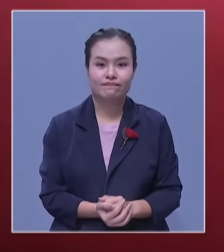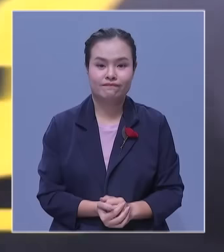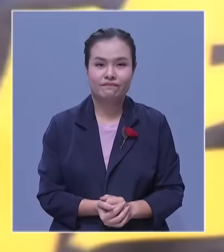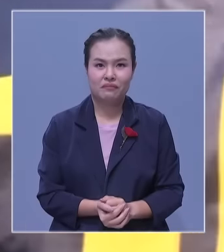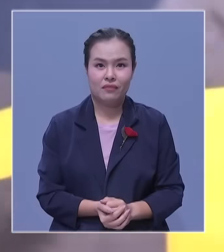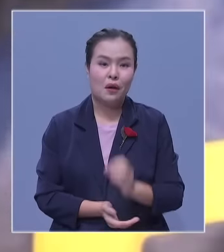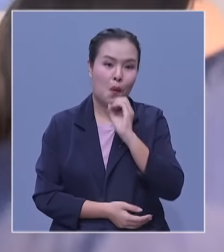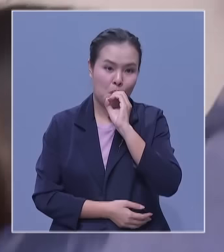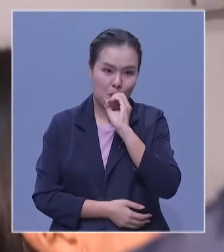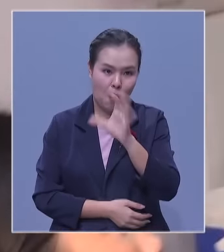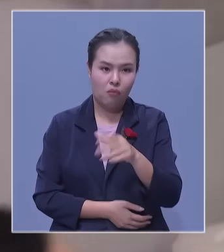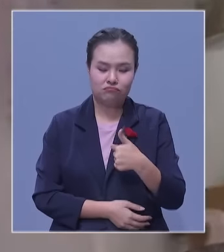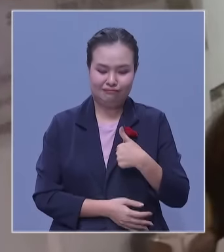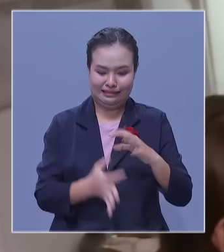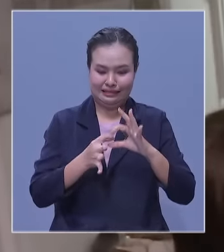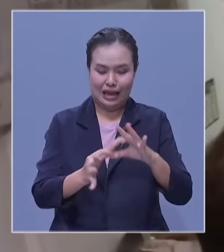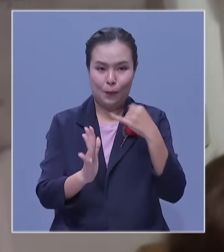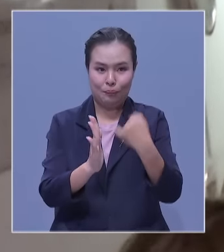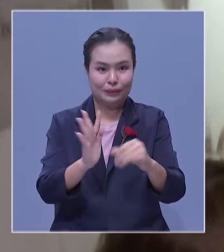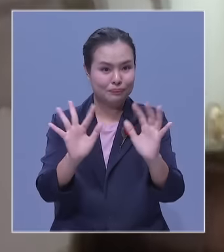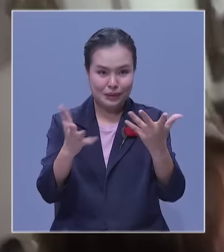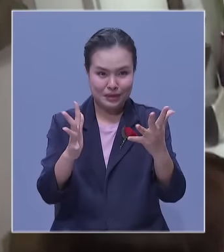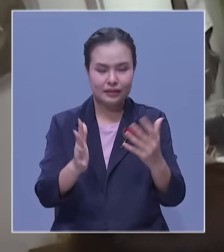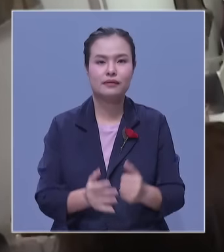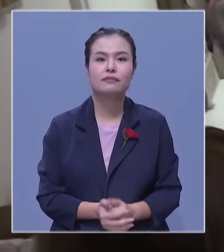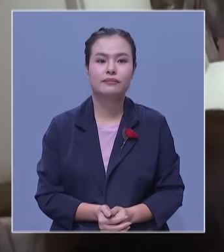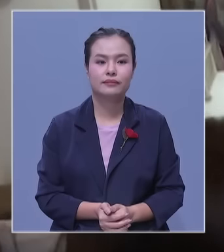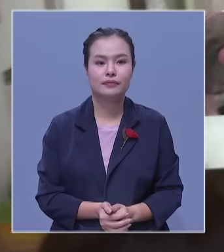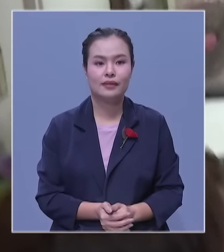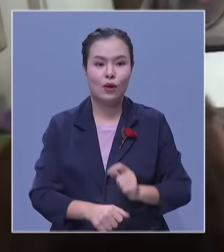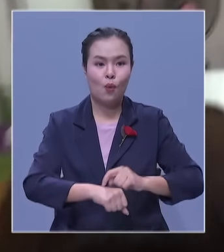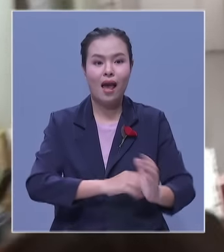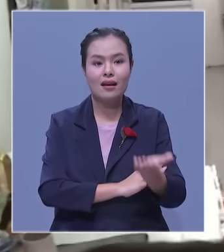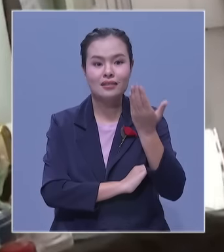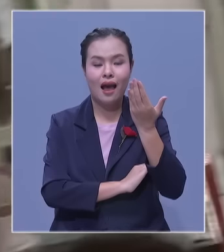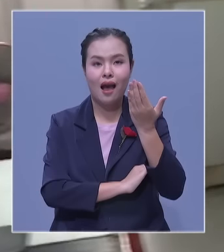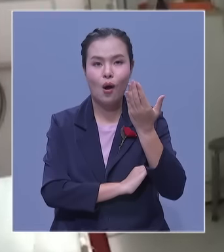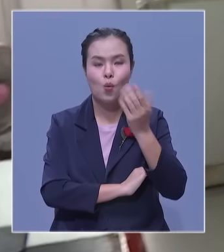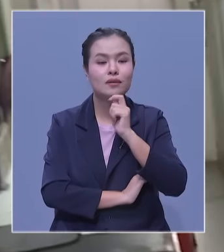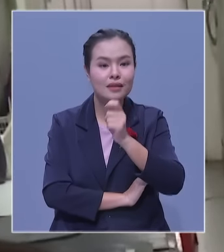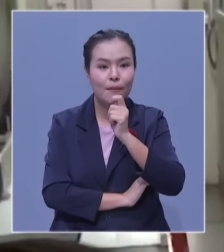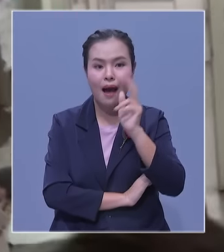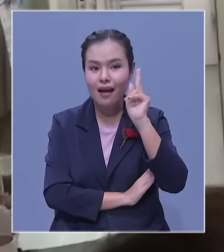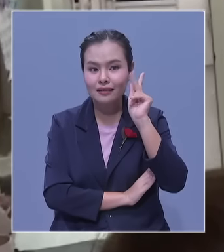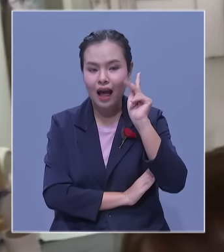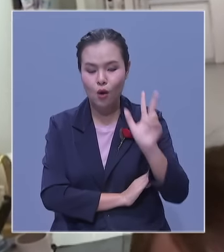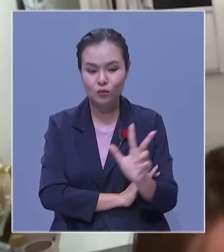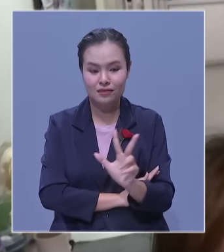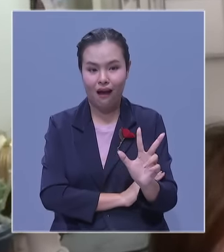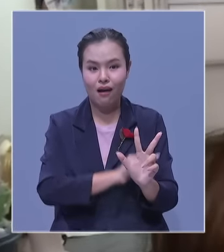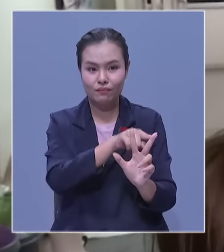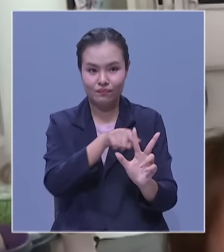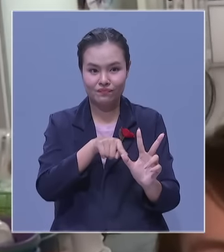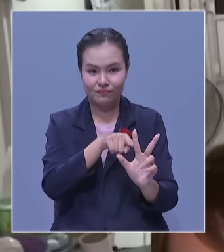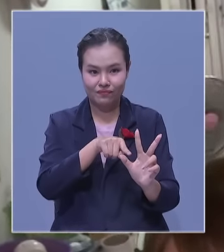งยืนยันนะว่าไม่มีส่วนเกี่ยวข้องแต่คราวนี้เนี่ยเมื่อเช้าผมจัดรายการร่วมกับคุณเสถียรแล้วก็คุณนงนภัทรนะฮะ